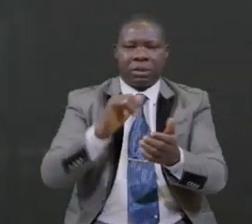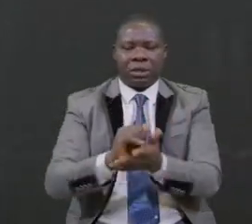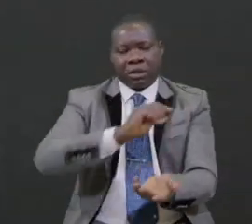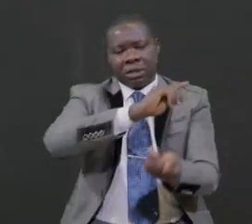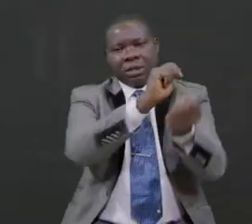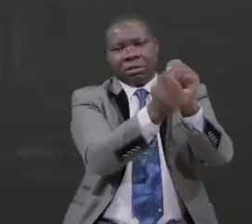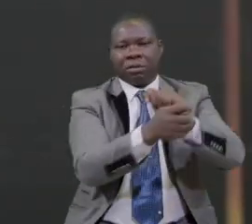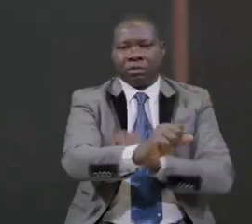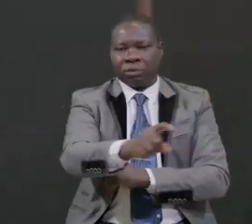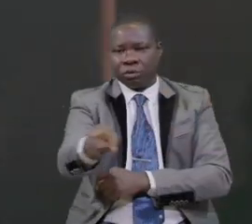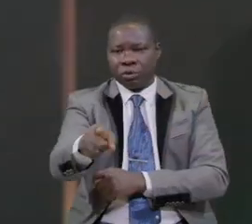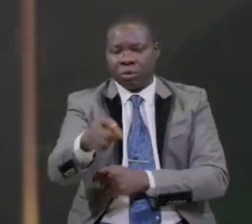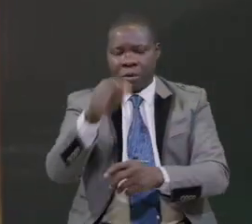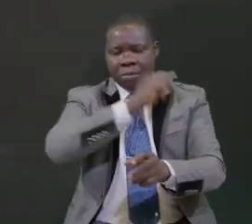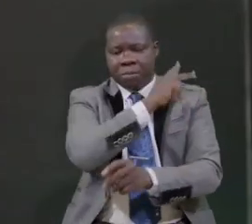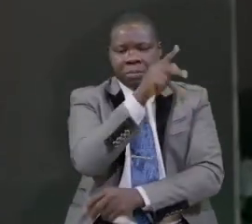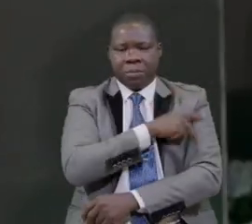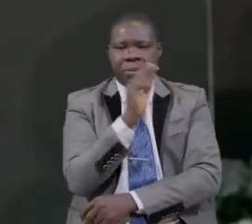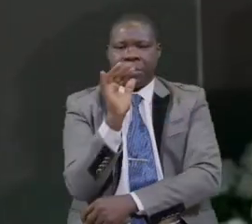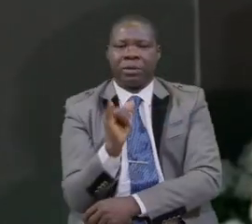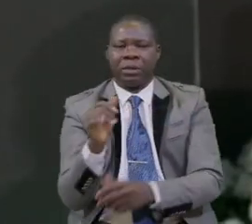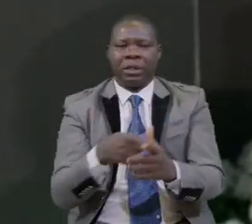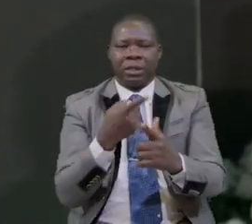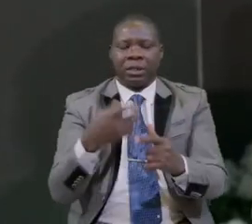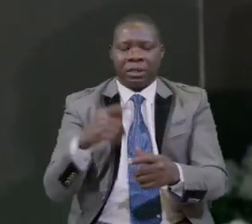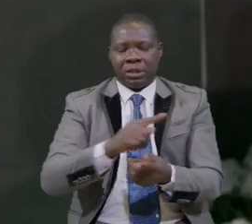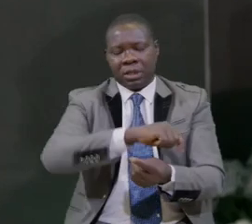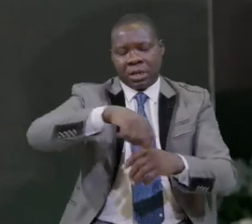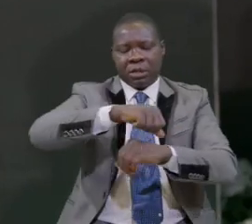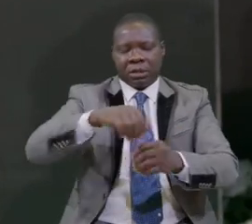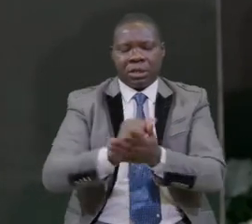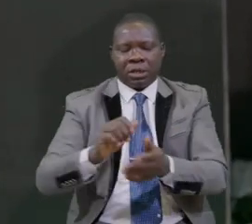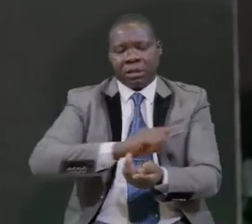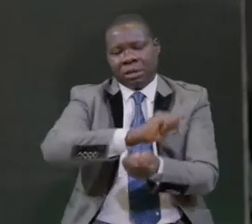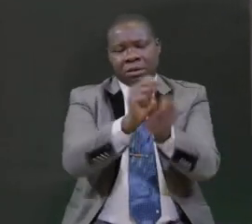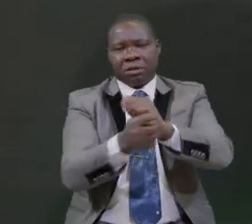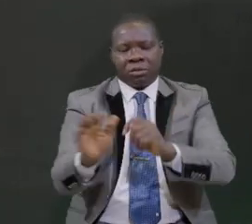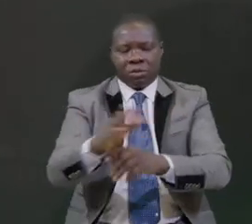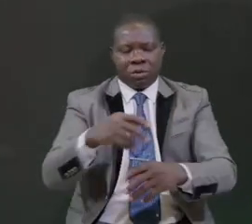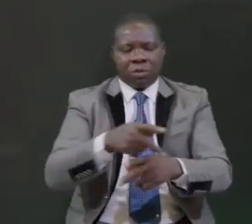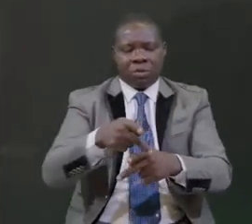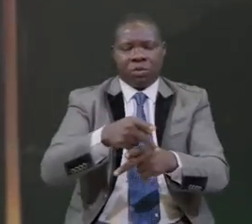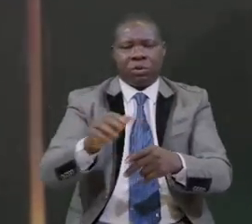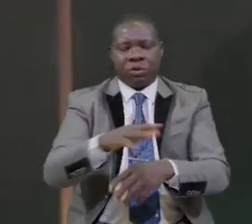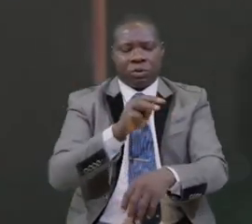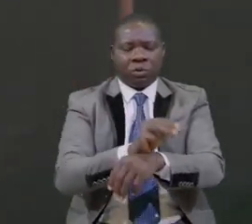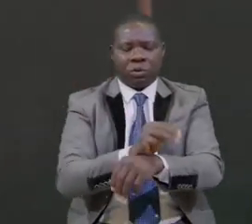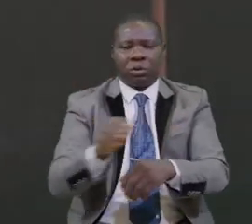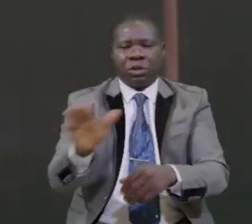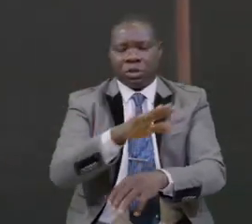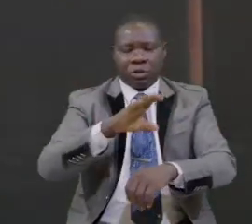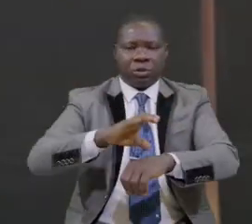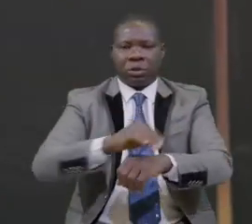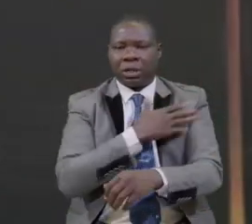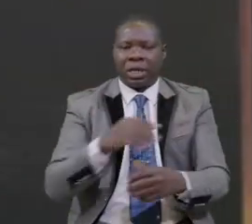transforme personnellement et l'onction qui transforme ta profession, ton ministère, ton église et les choses